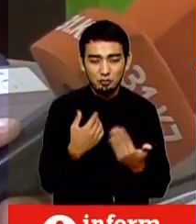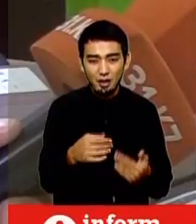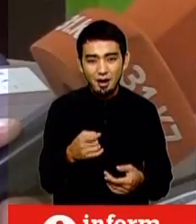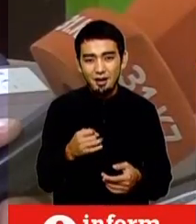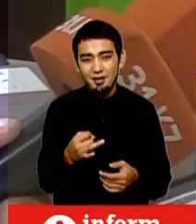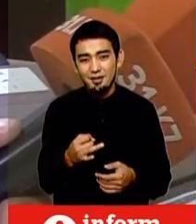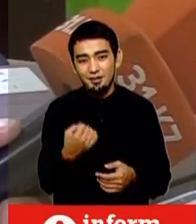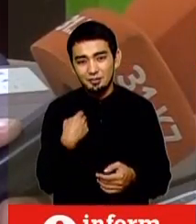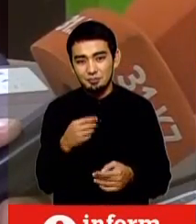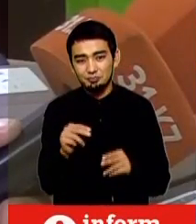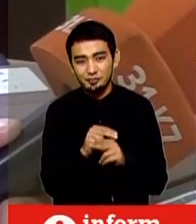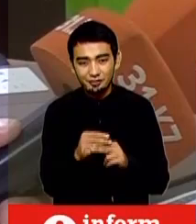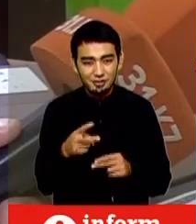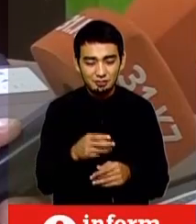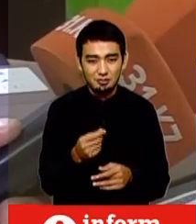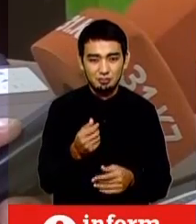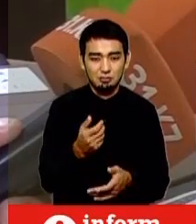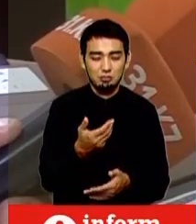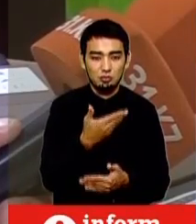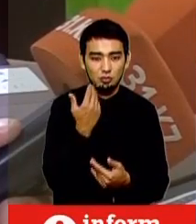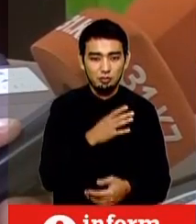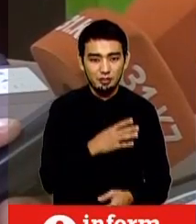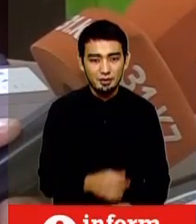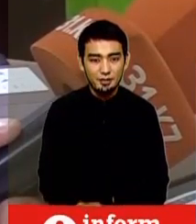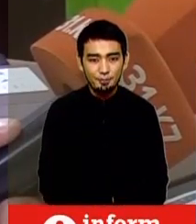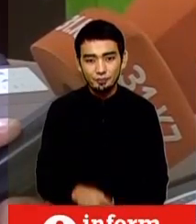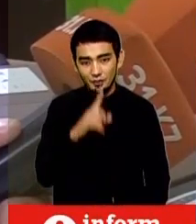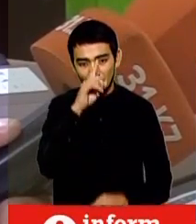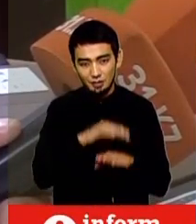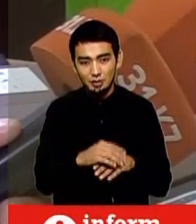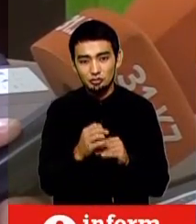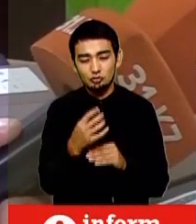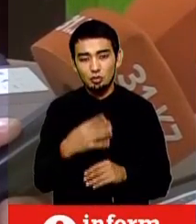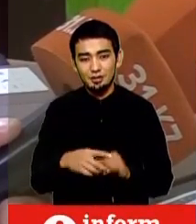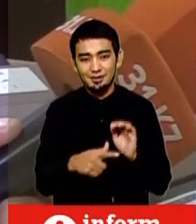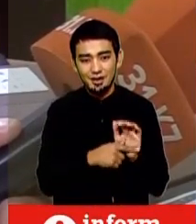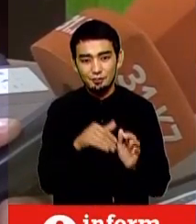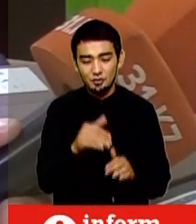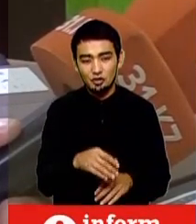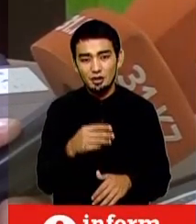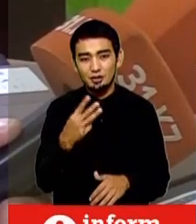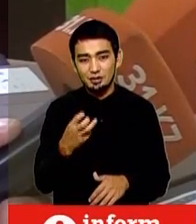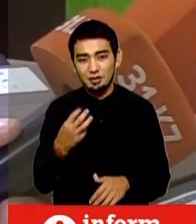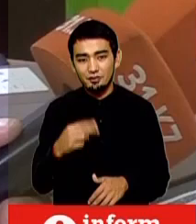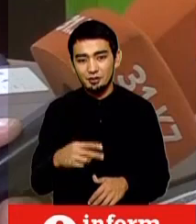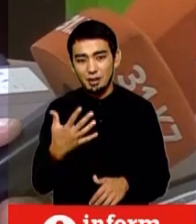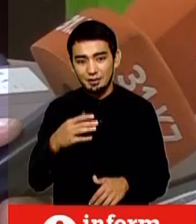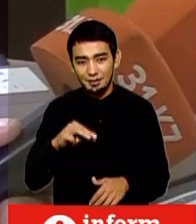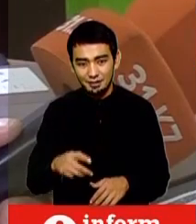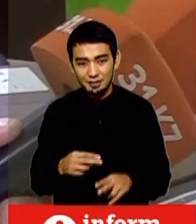өзінің баласы тамағына ғана төлейді. Ал балабасына үкіметтен бөлінетін 47325 теңге, 47325